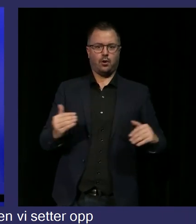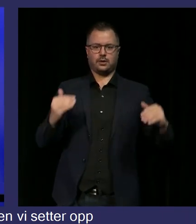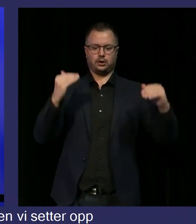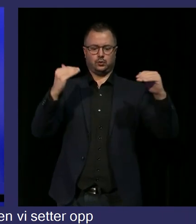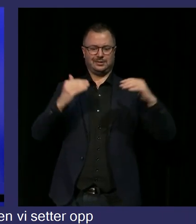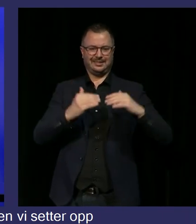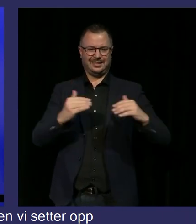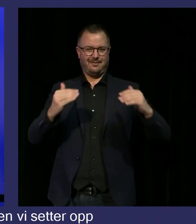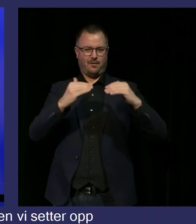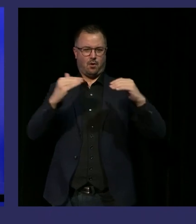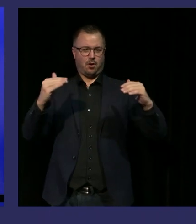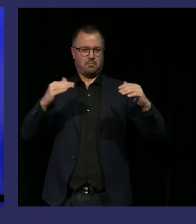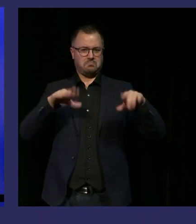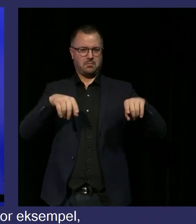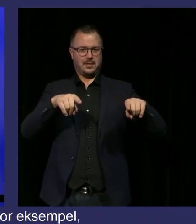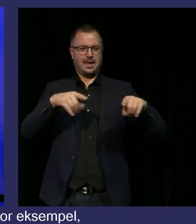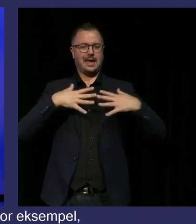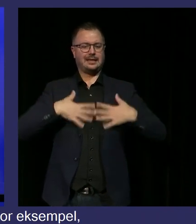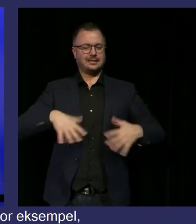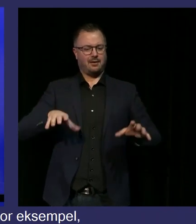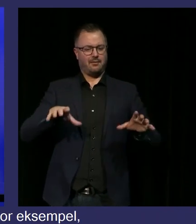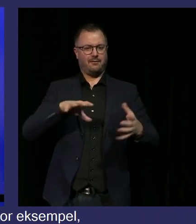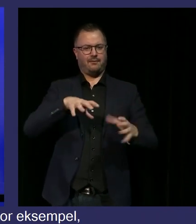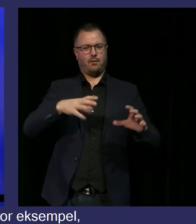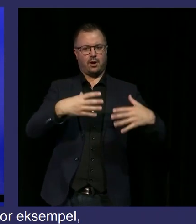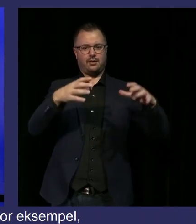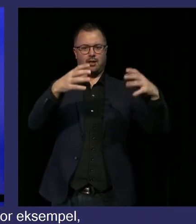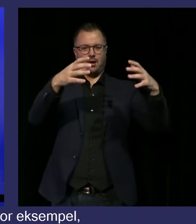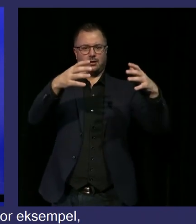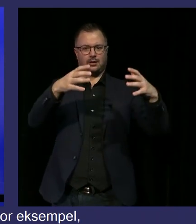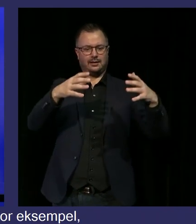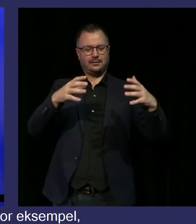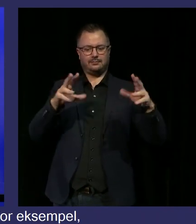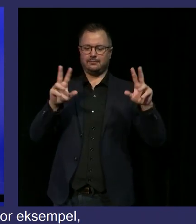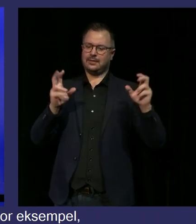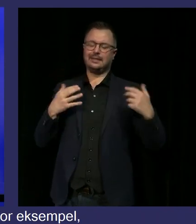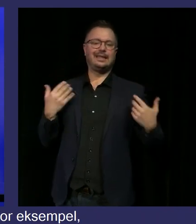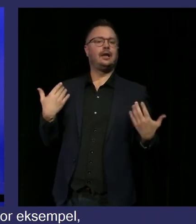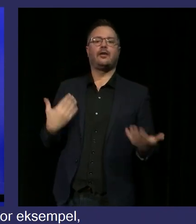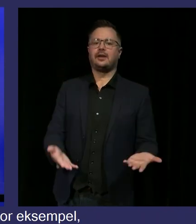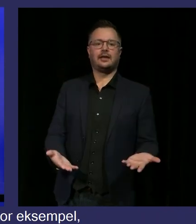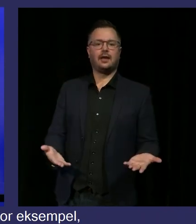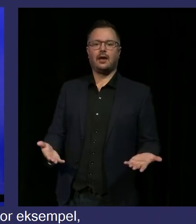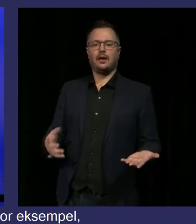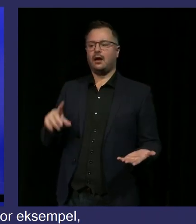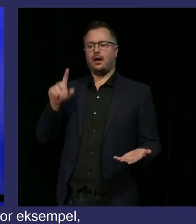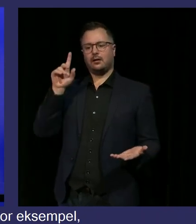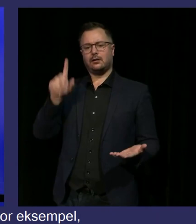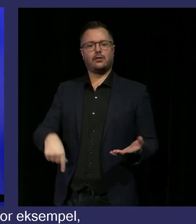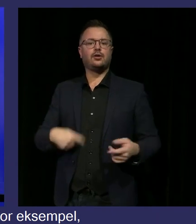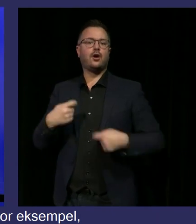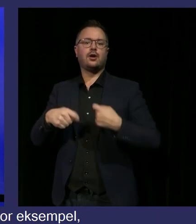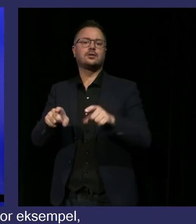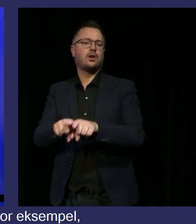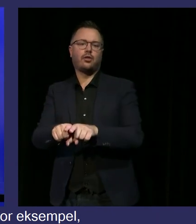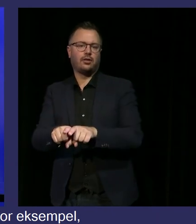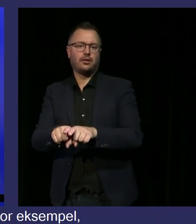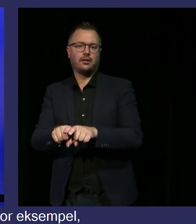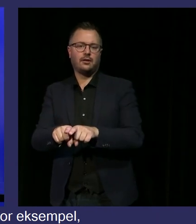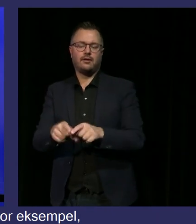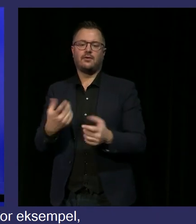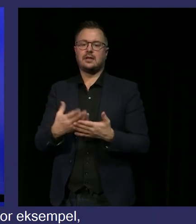I helseforetaken I dag, tillater ikke at vi henter ut sykehus. For eksempel